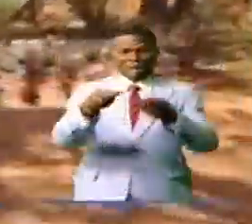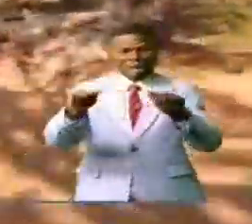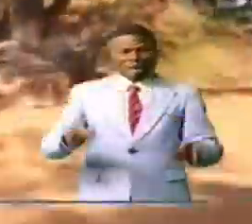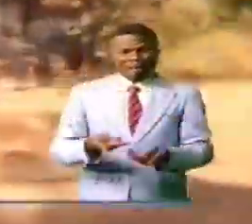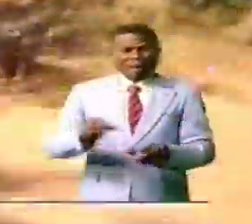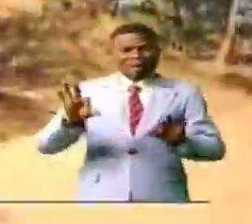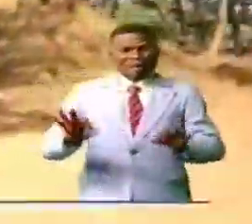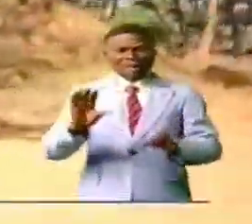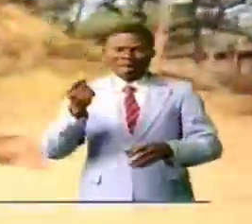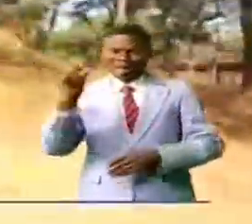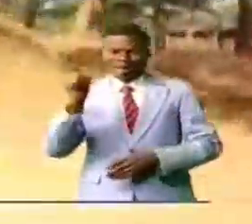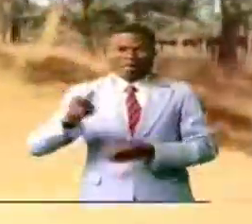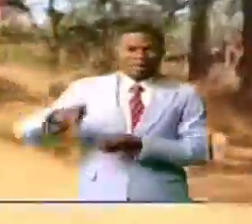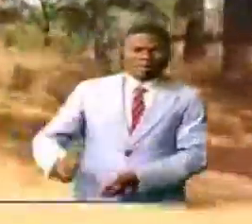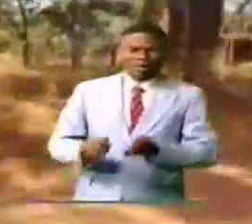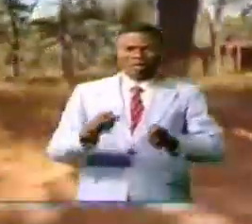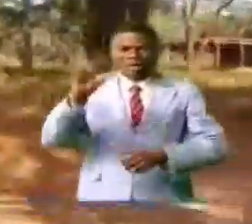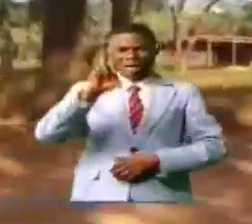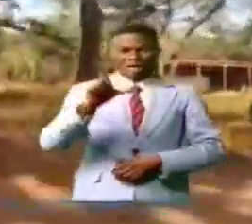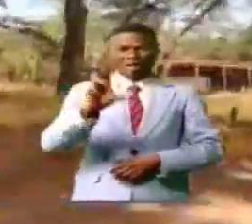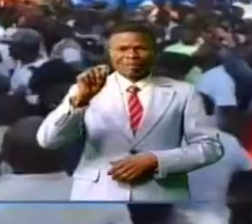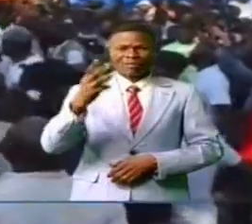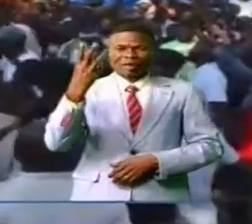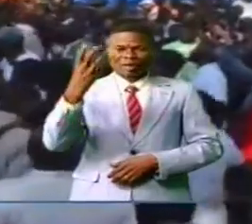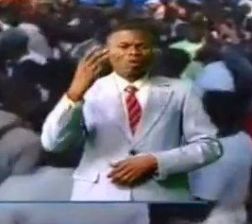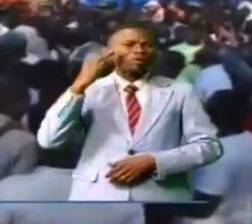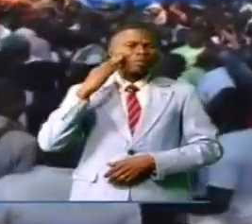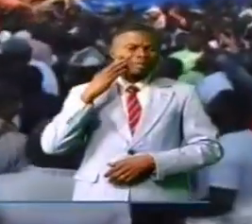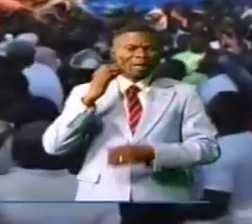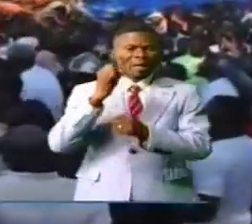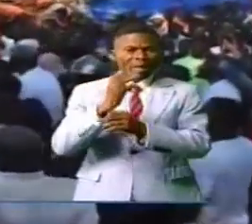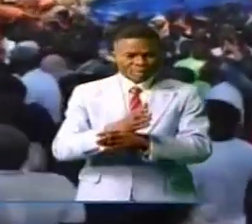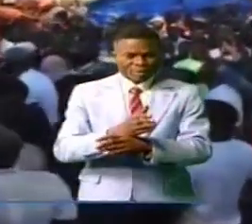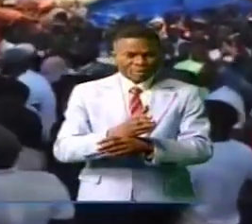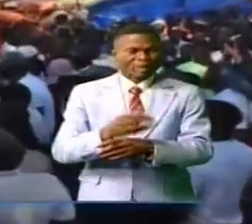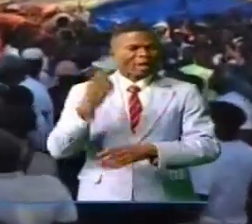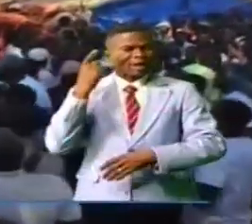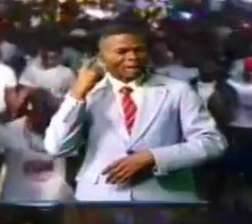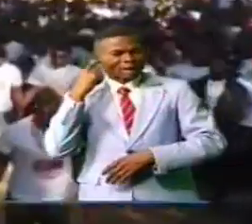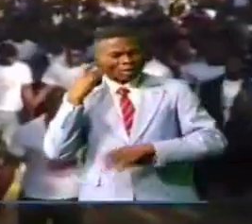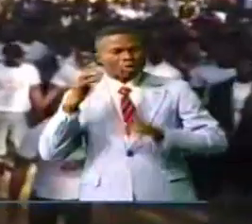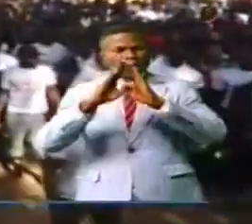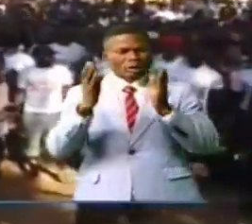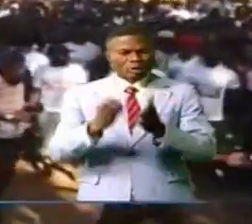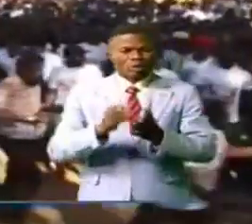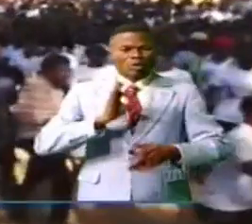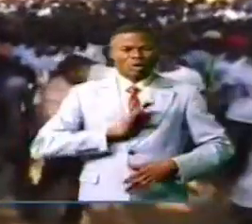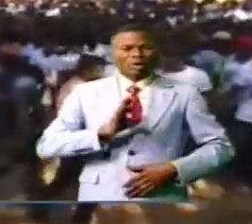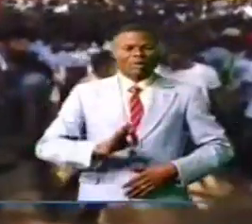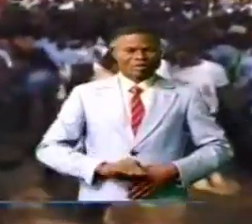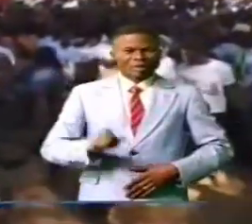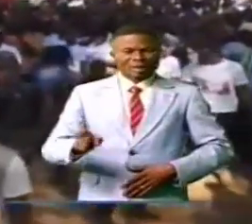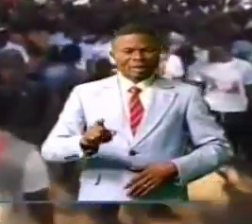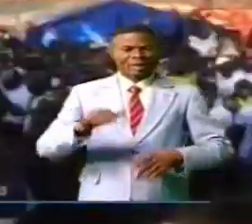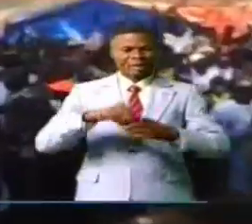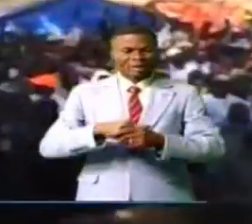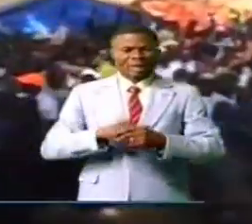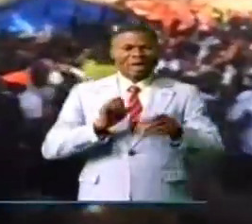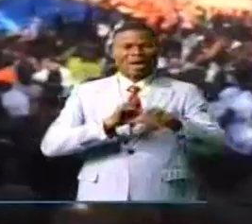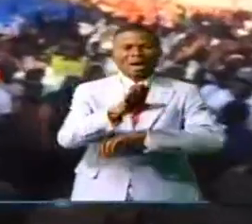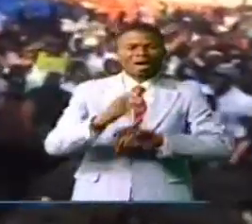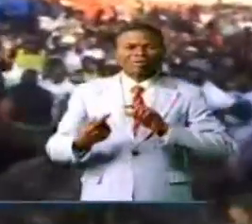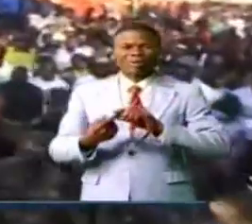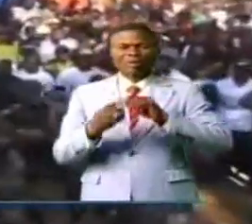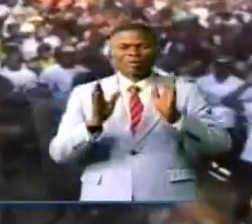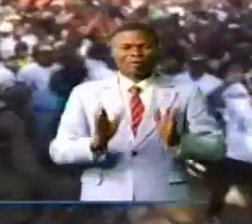Sassé, ce lundi 23 mai 2022, étant déjà prédisposé à écouter le message de Félix Tshisekedi à travers son envoyé